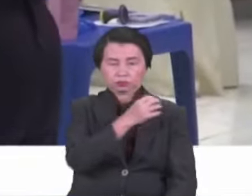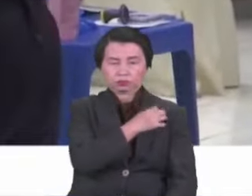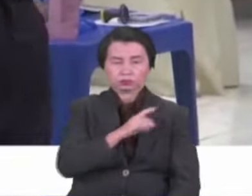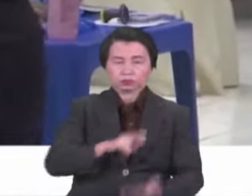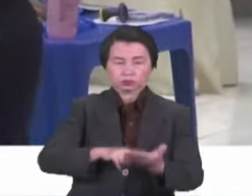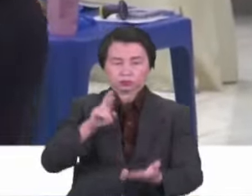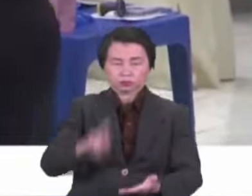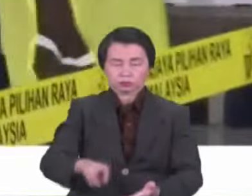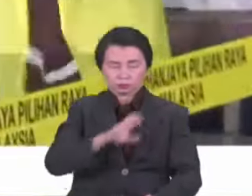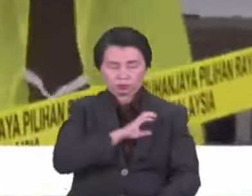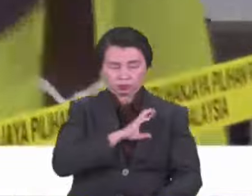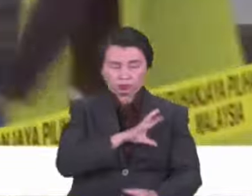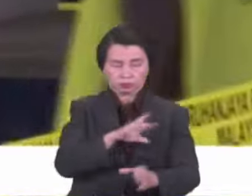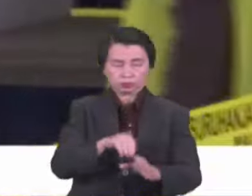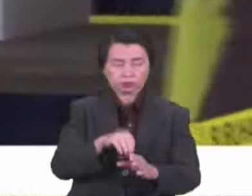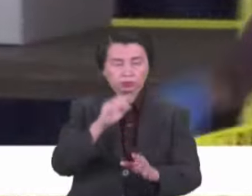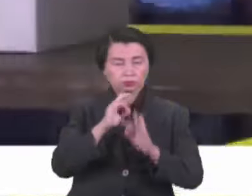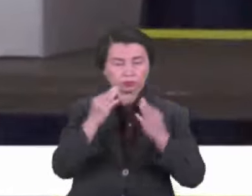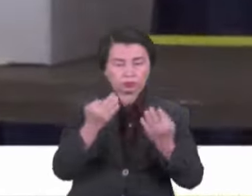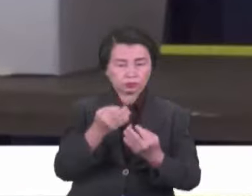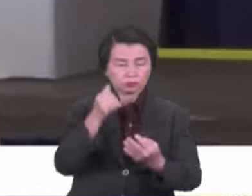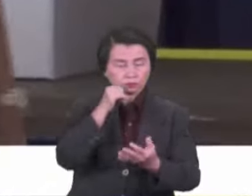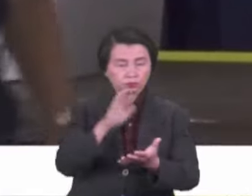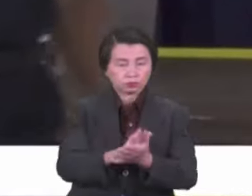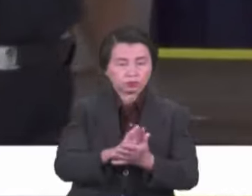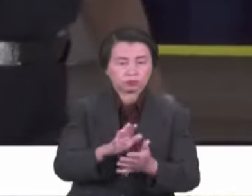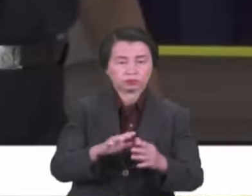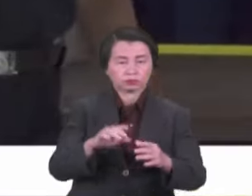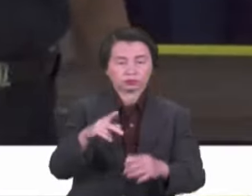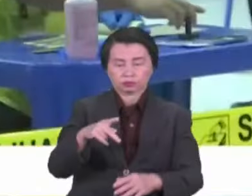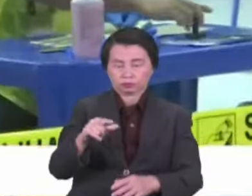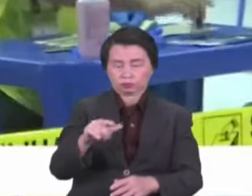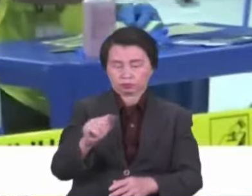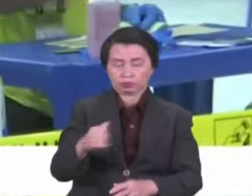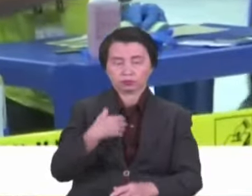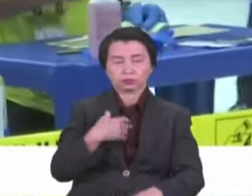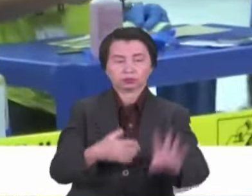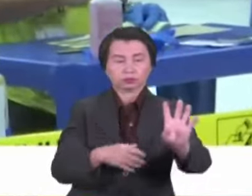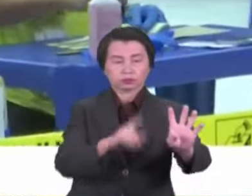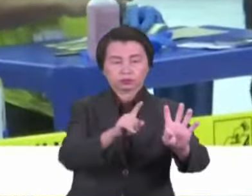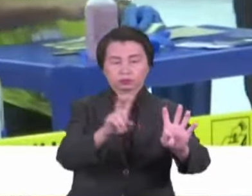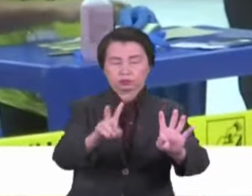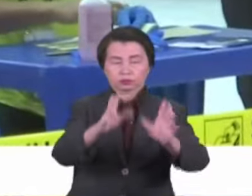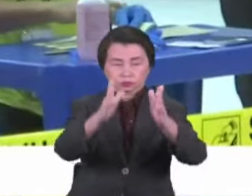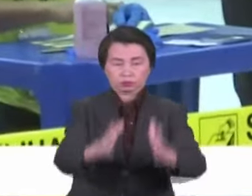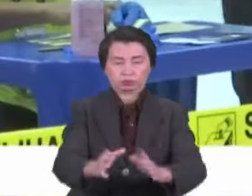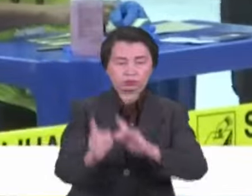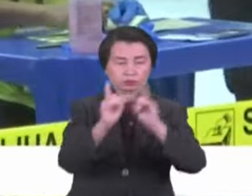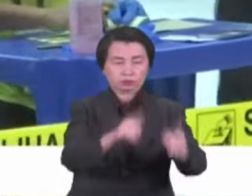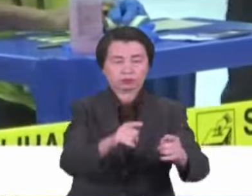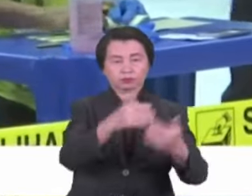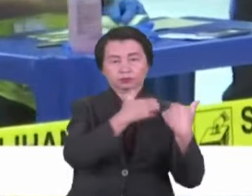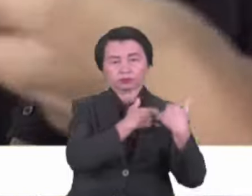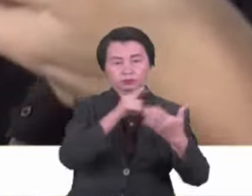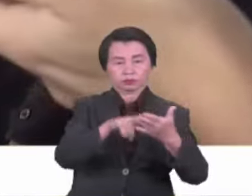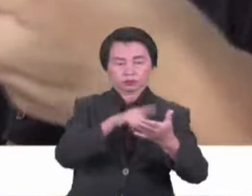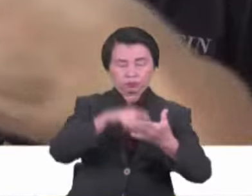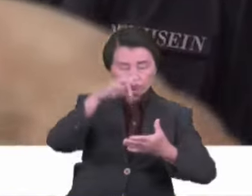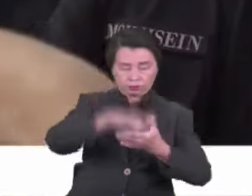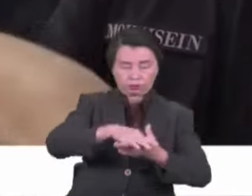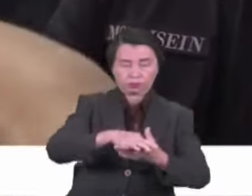polis termasuk pasangan dan pasukan gerakan UMN, seramai 412 orang menunaikan tanggungjawab